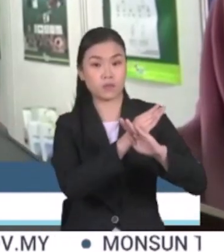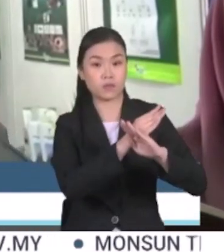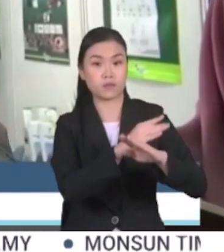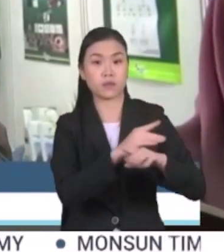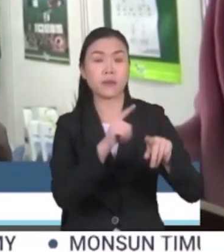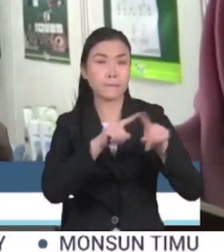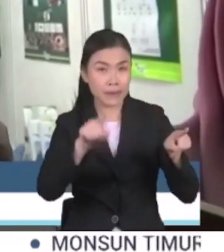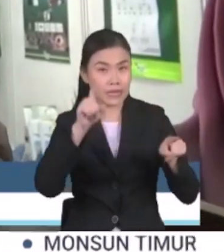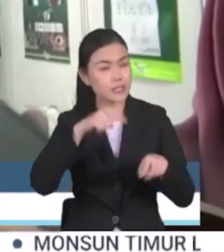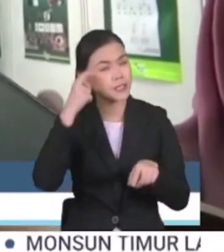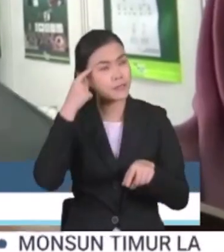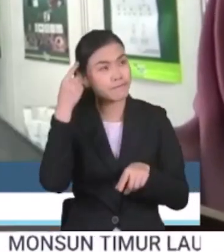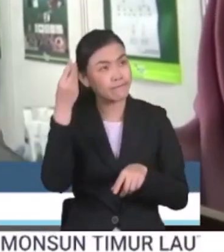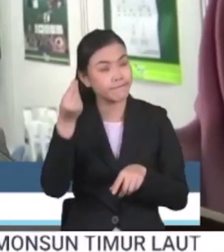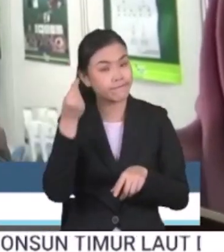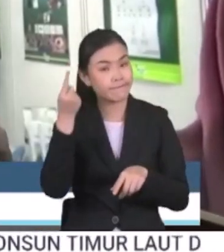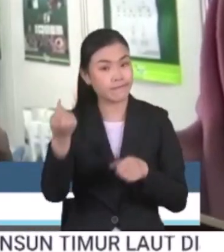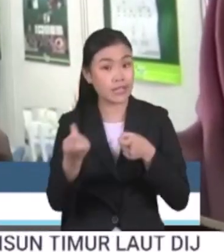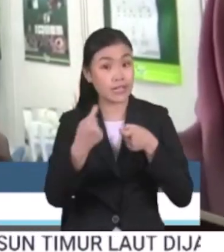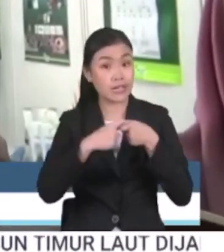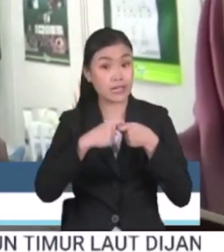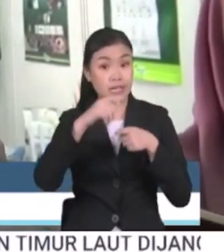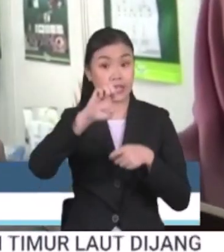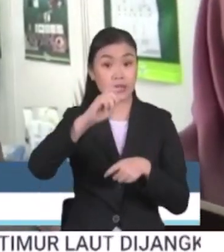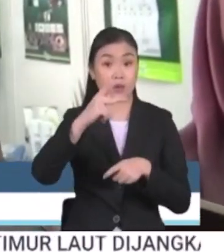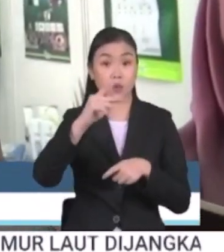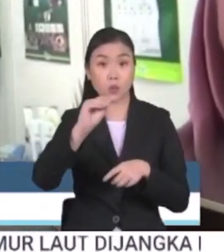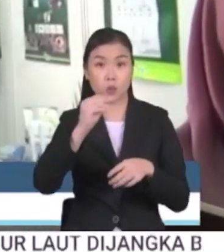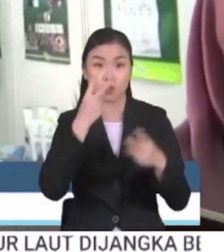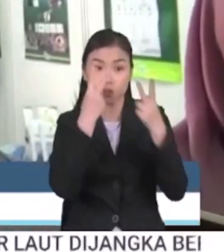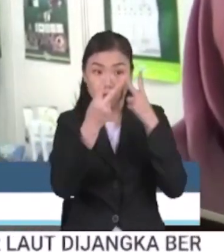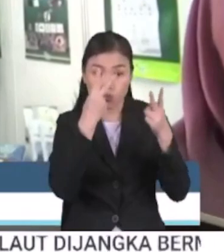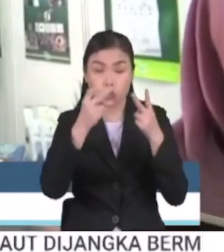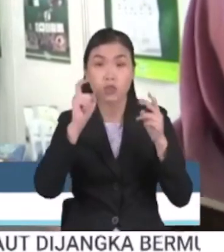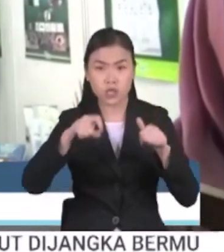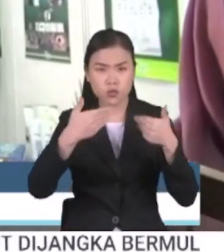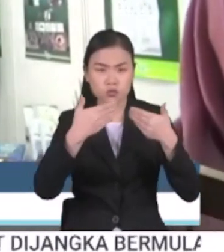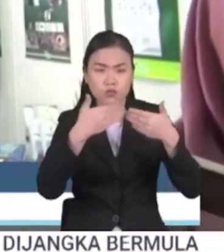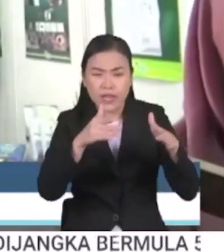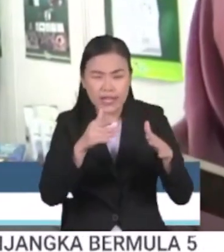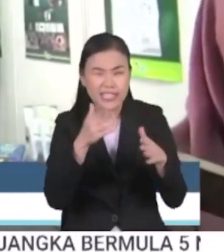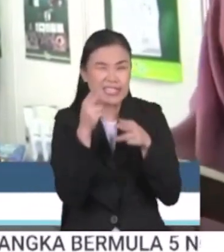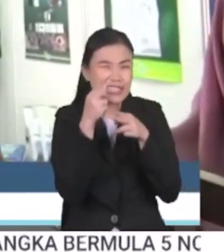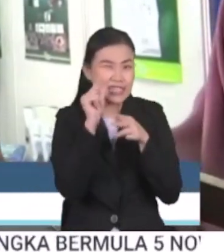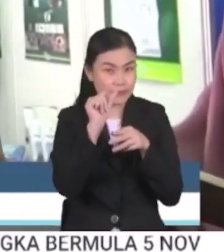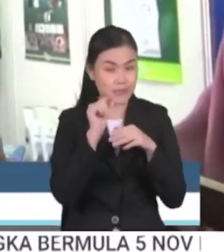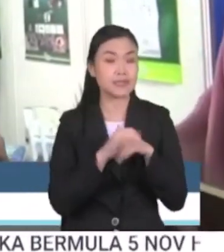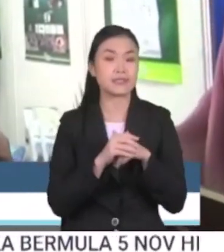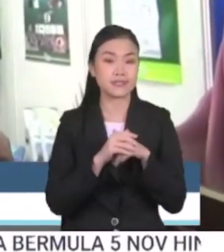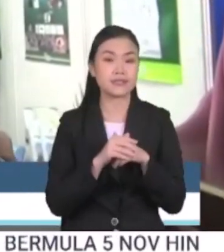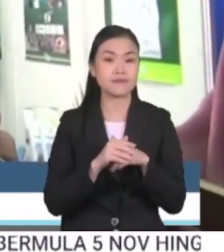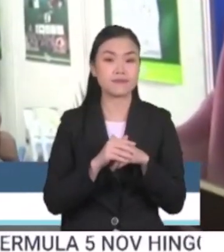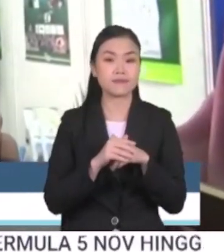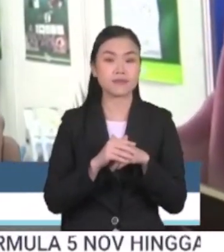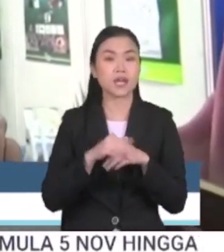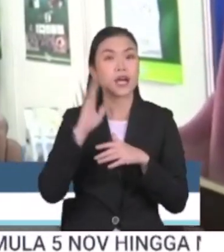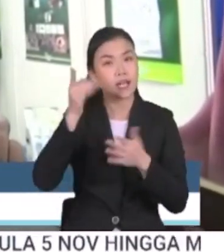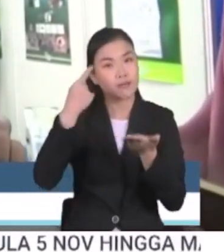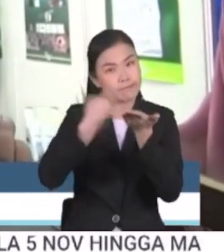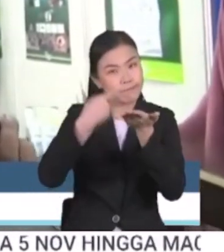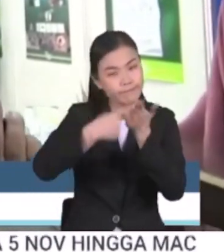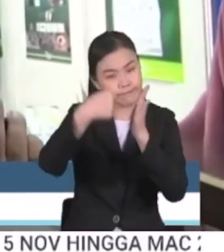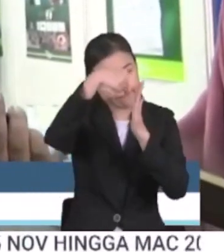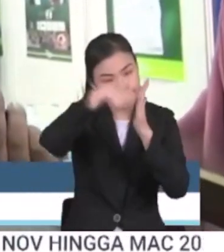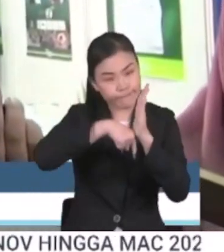kita kena consider berkaitan dengan ekor pelancongan. Kita kena buka juga sedikit. Jadi sebab itulah selepas pada ini kita akan berbincang